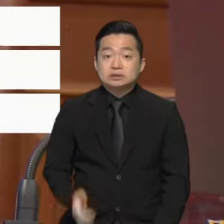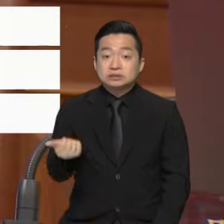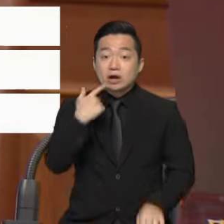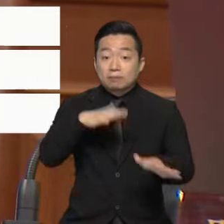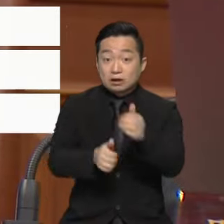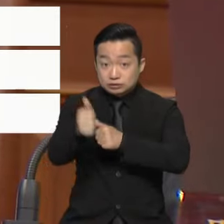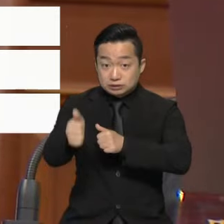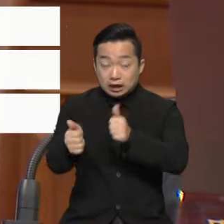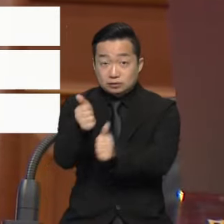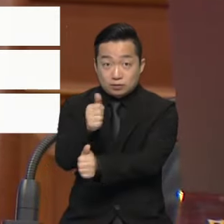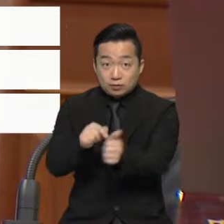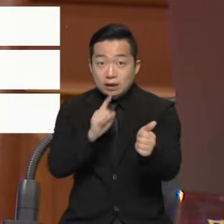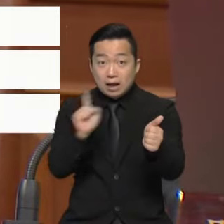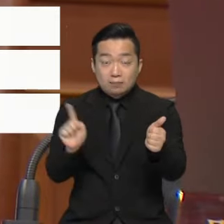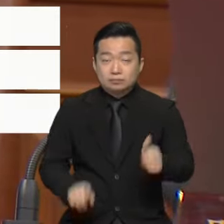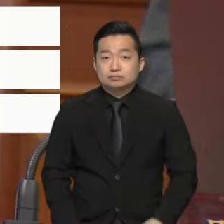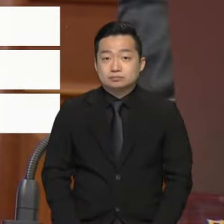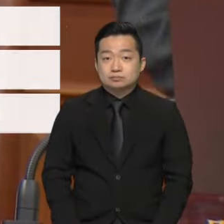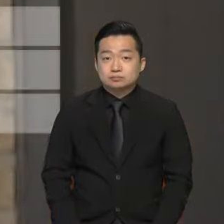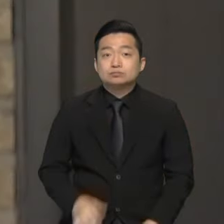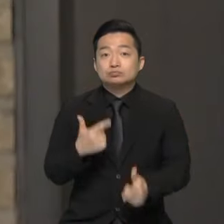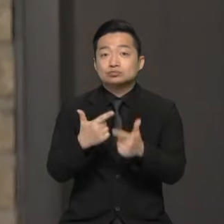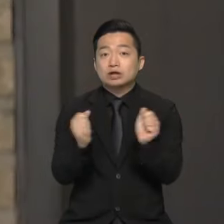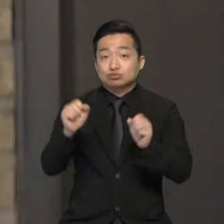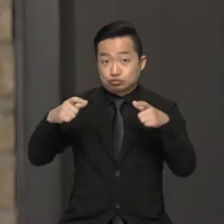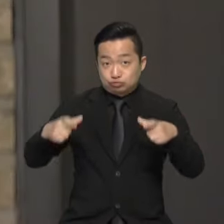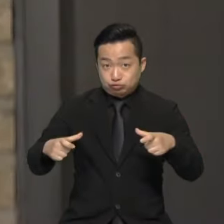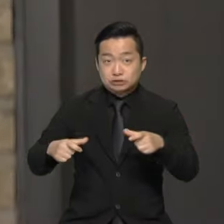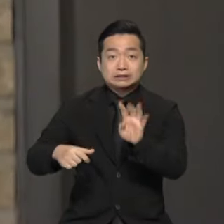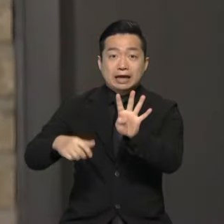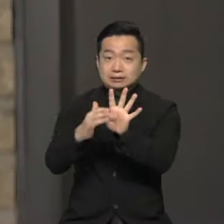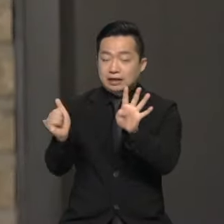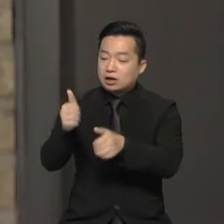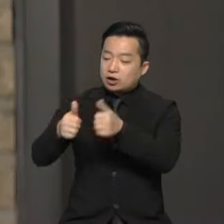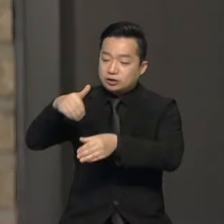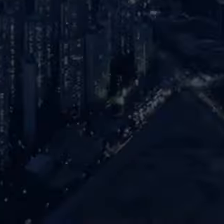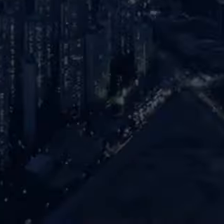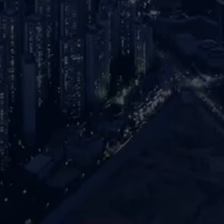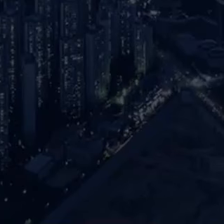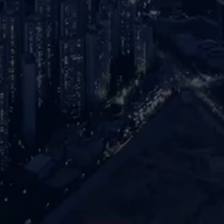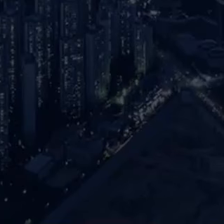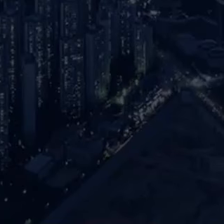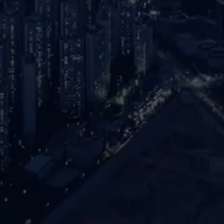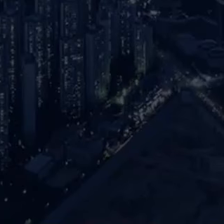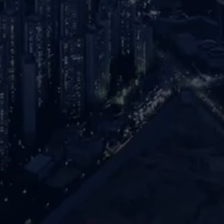부산 북구을에서 사자 경선을 치르게 됐습니다. SBS 조윤아입니다.